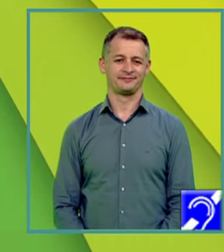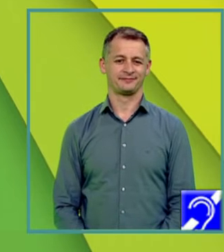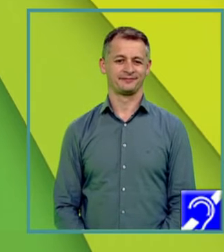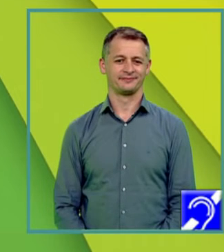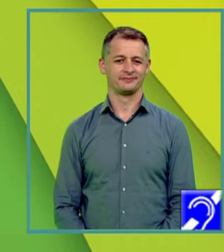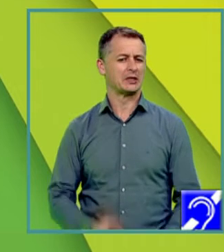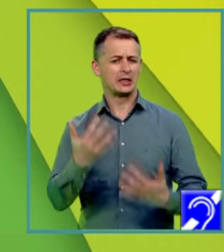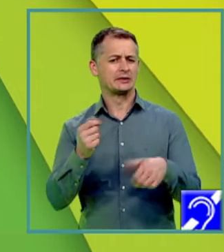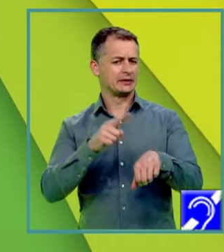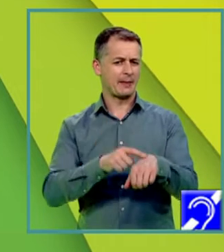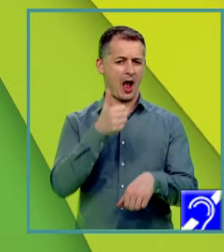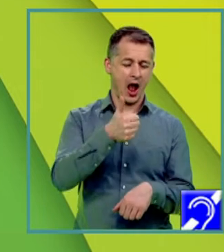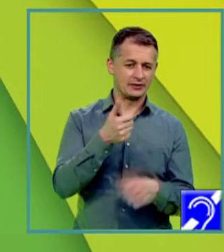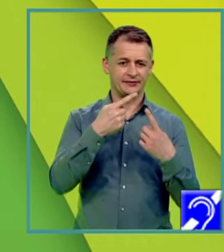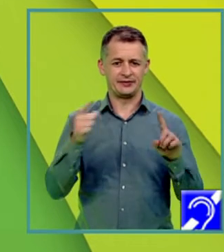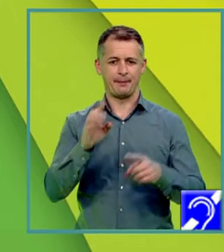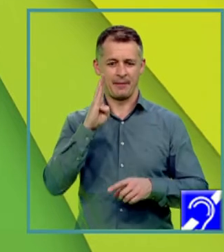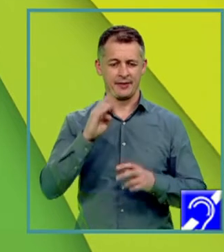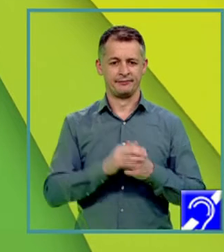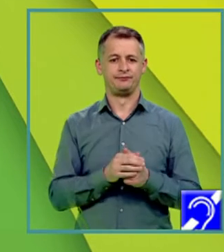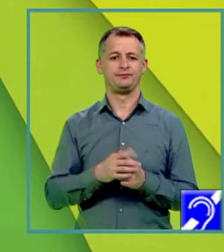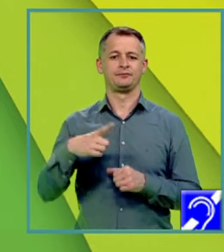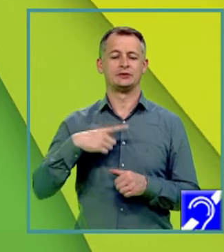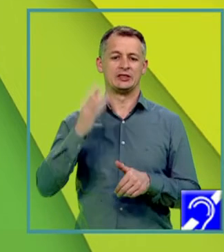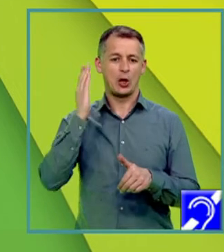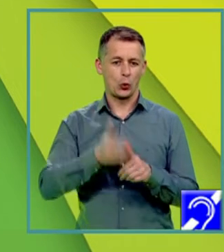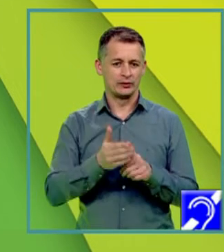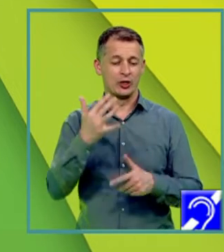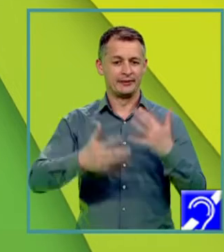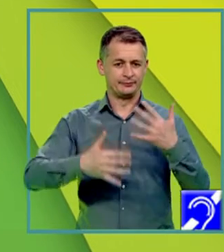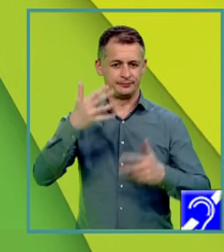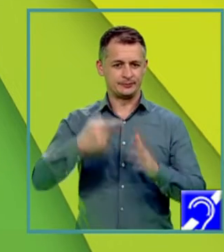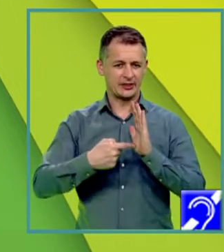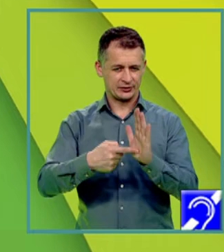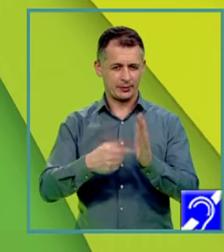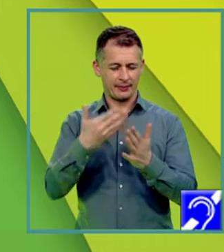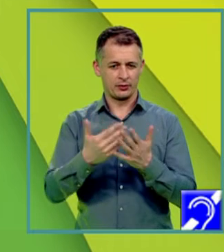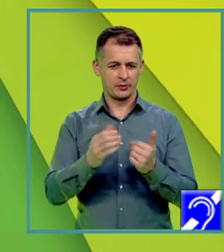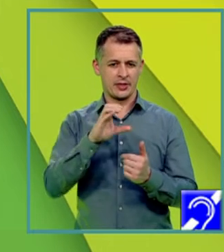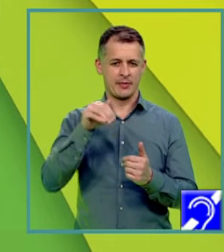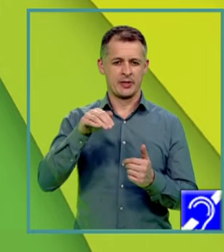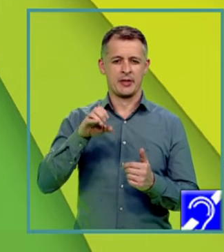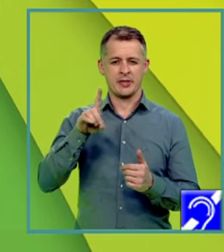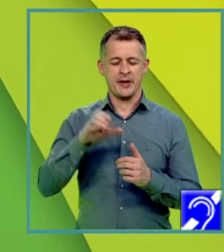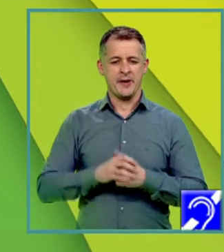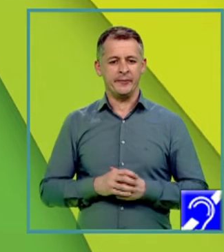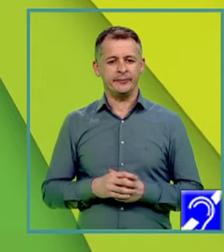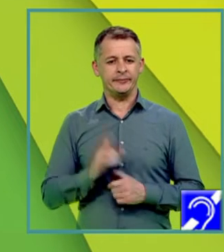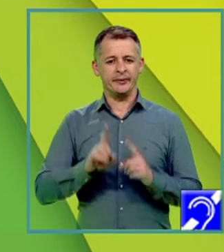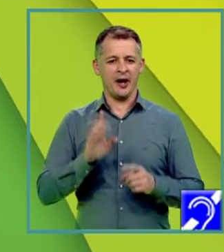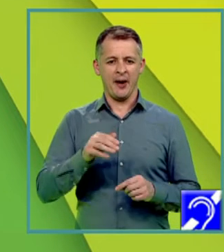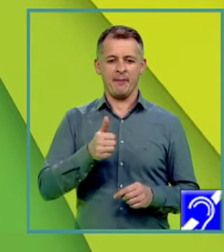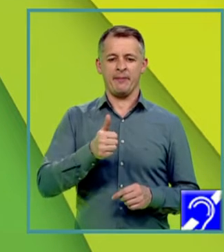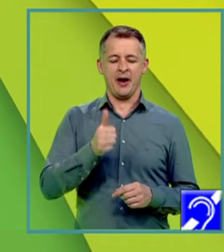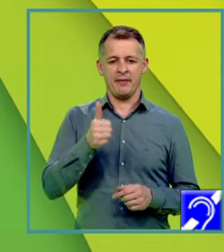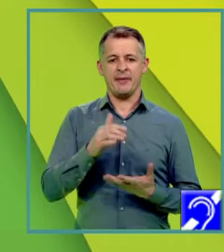Cât timp a este diferit de b este ultimul algoritmul prezentat pentru calcul de cm d c dacă m